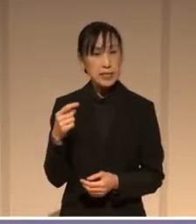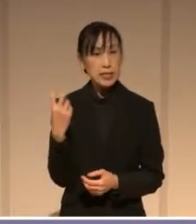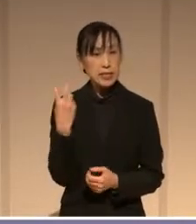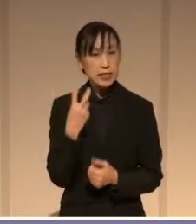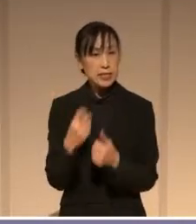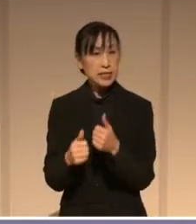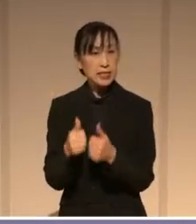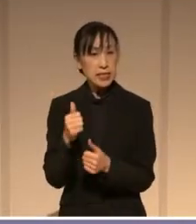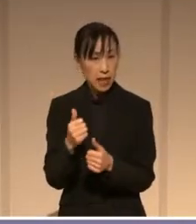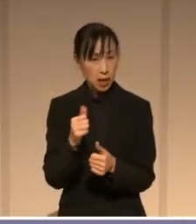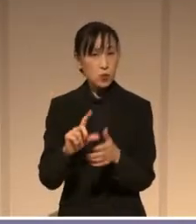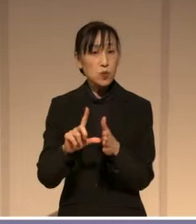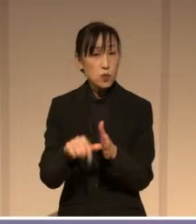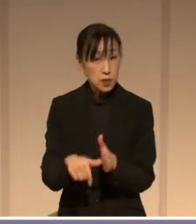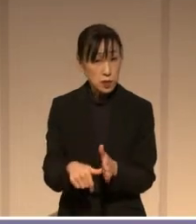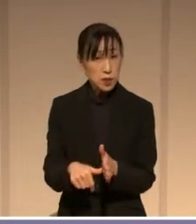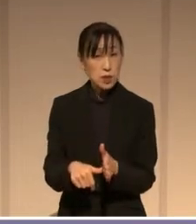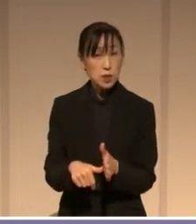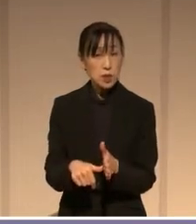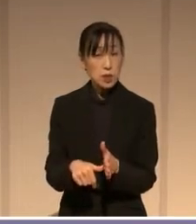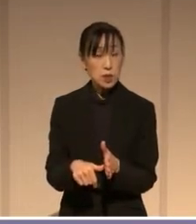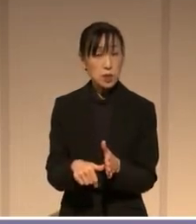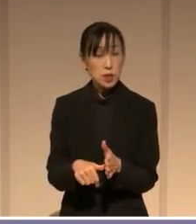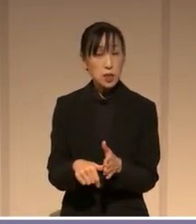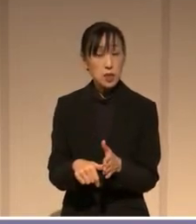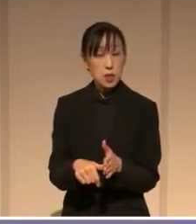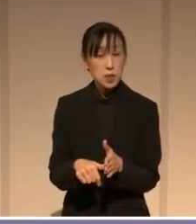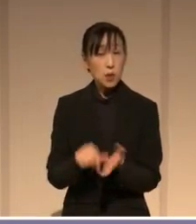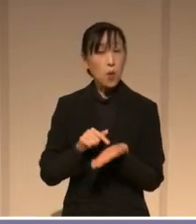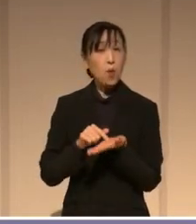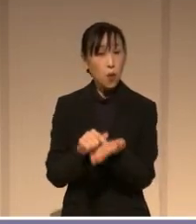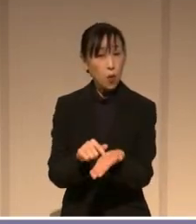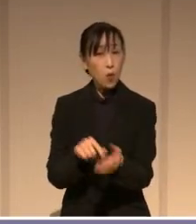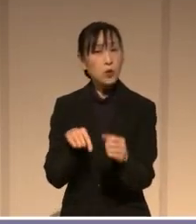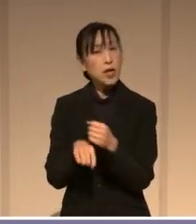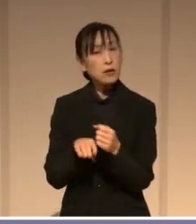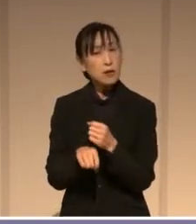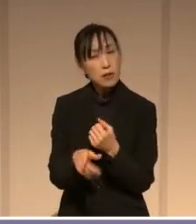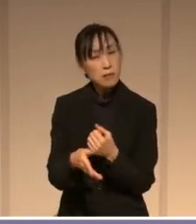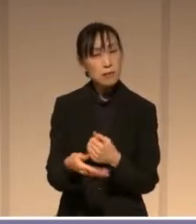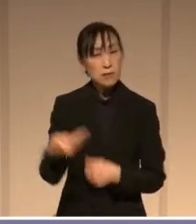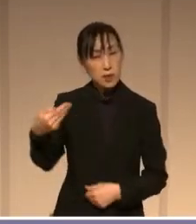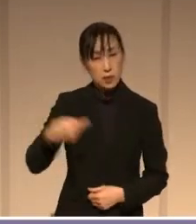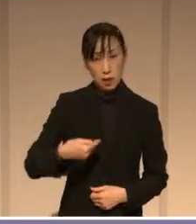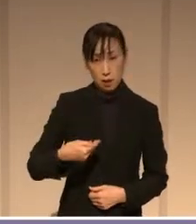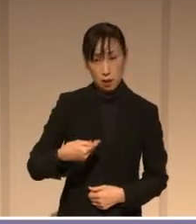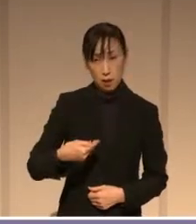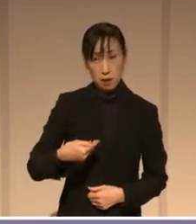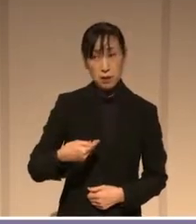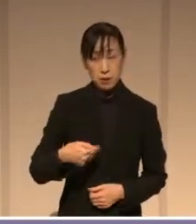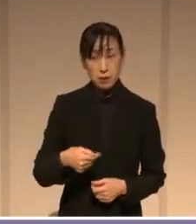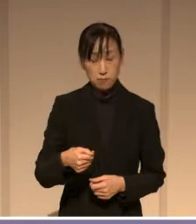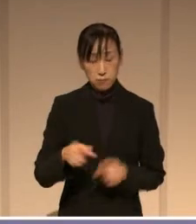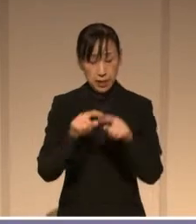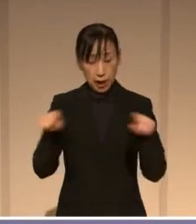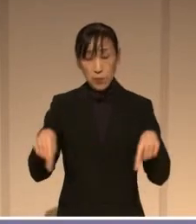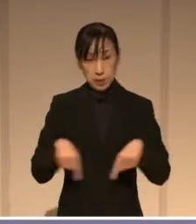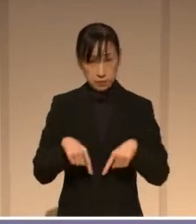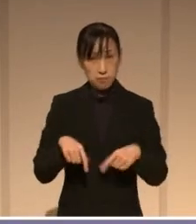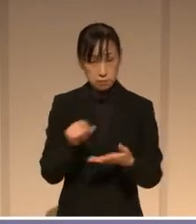のでそのなんでこの審査に応募しようと思ったのかっていう風なソンウン士志望動機を書く紙があったんですけど